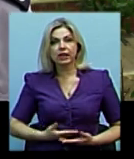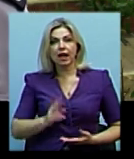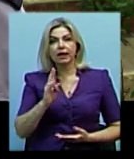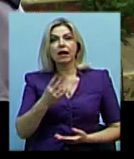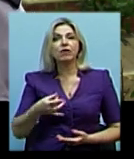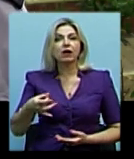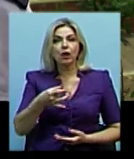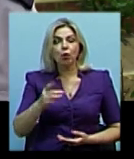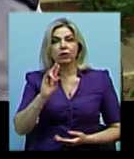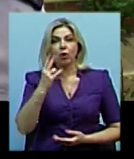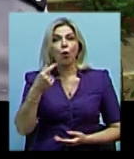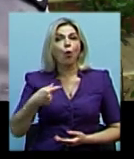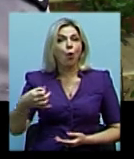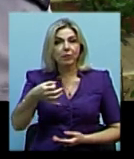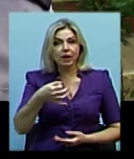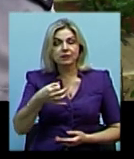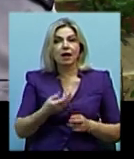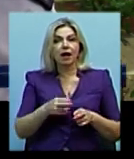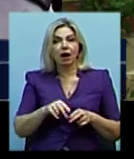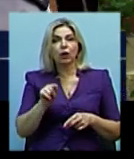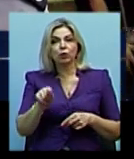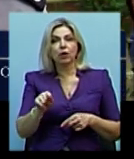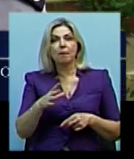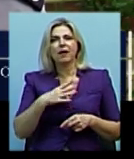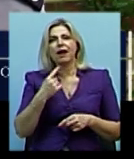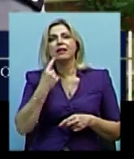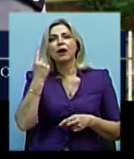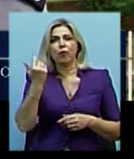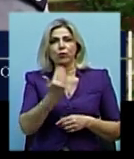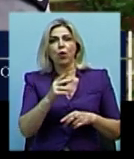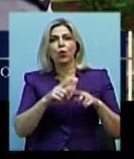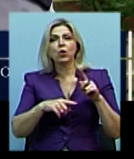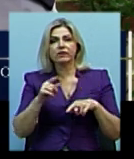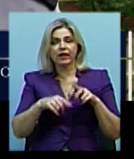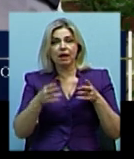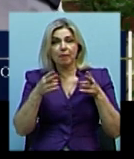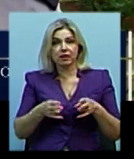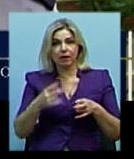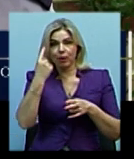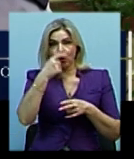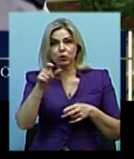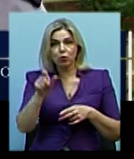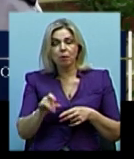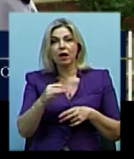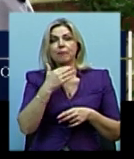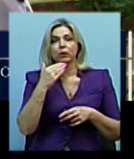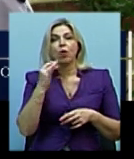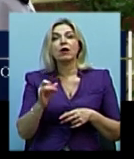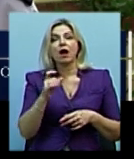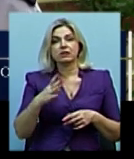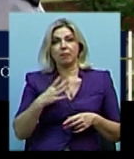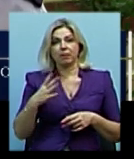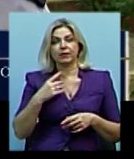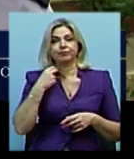району Миколаївської області, який є далеким родичем потерпілої особи та неодноразово притягується до